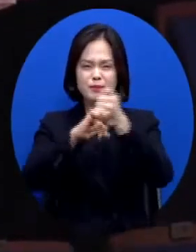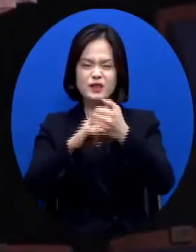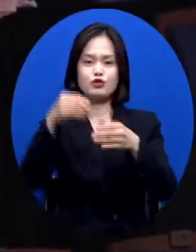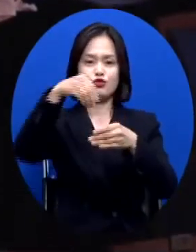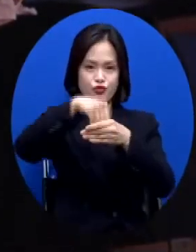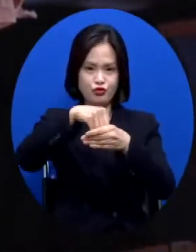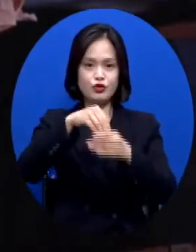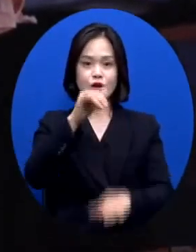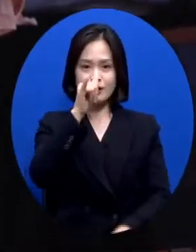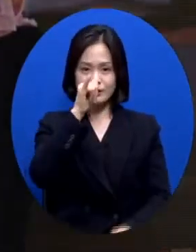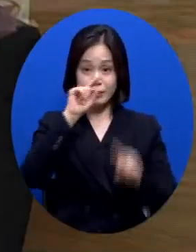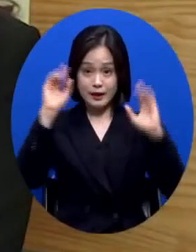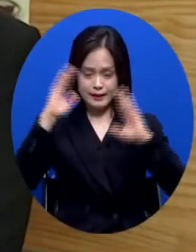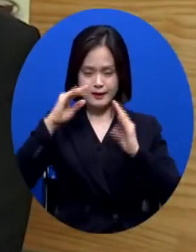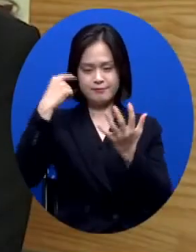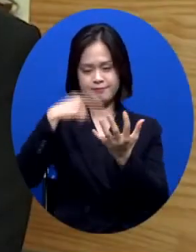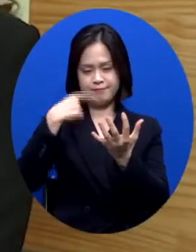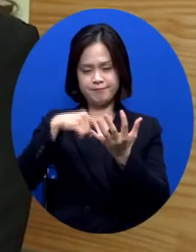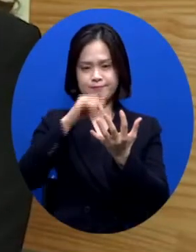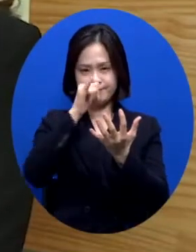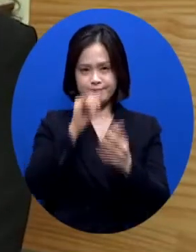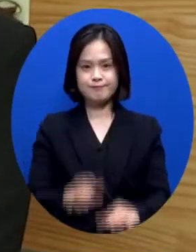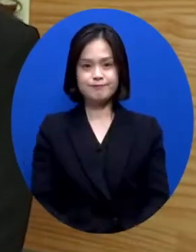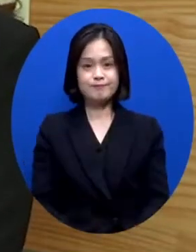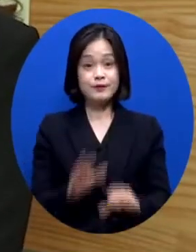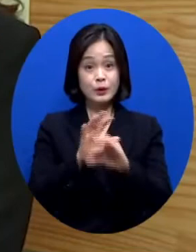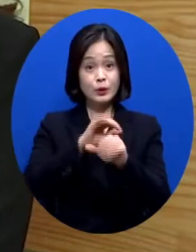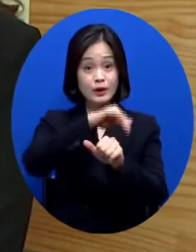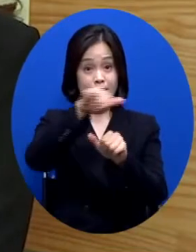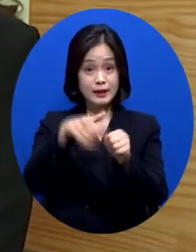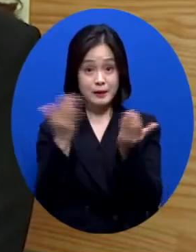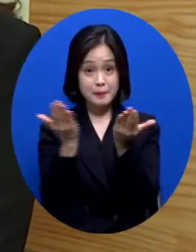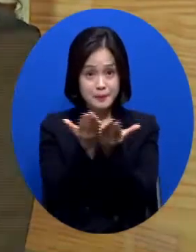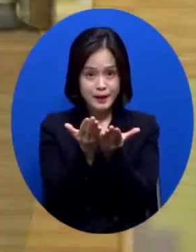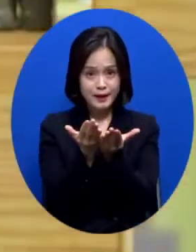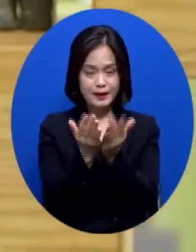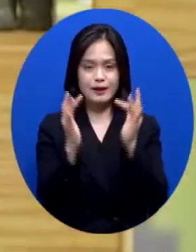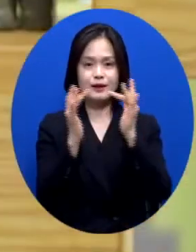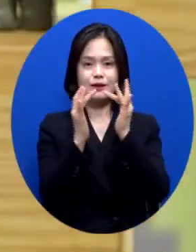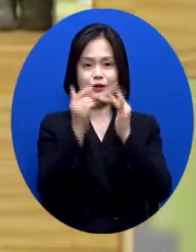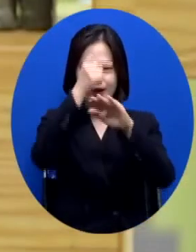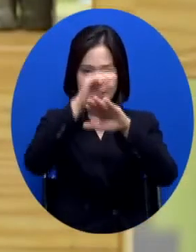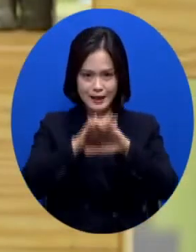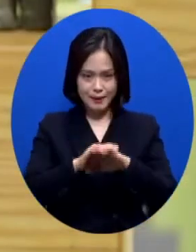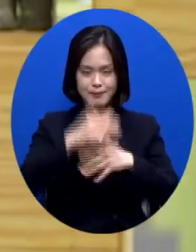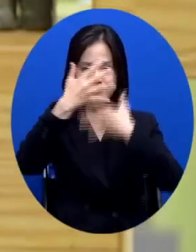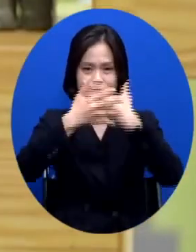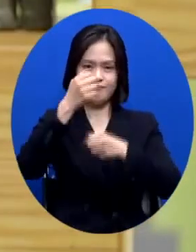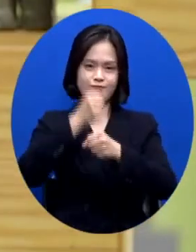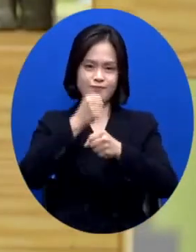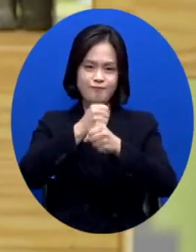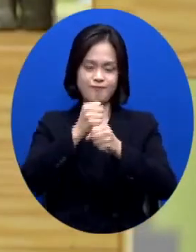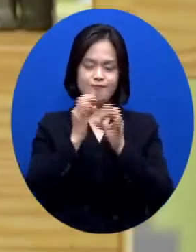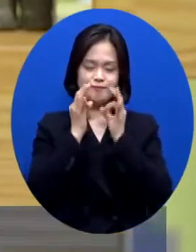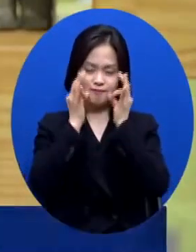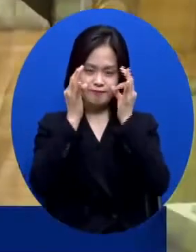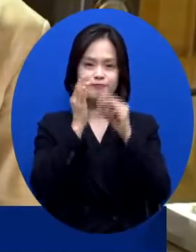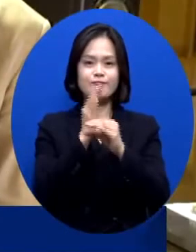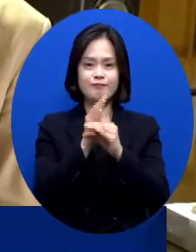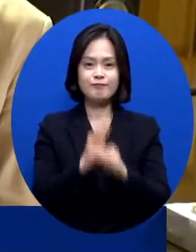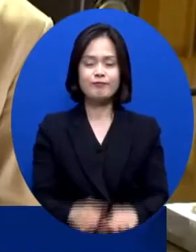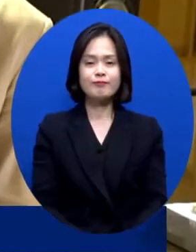세계관에 이해를 전하는 한편 코론 알고 시대의 비드맨 체 풀영상 제작에도 심혈을 기울이고 있습니다 체 펄을